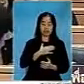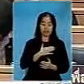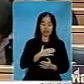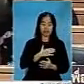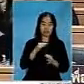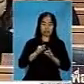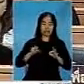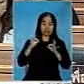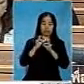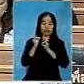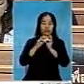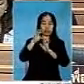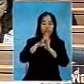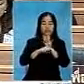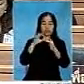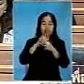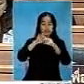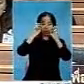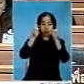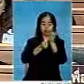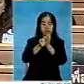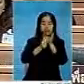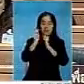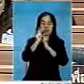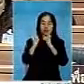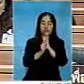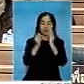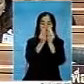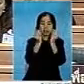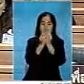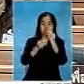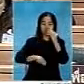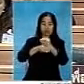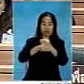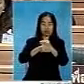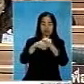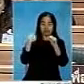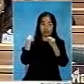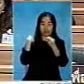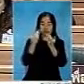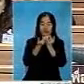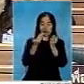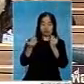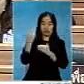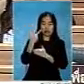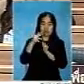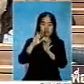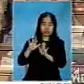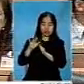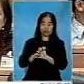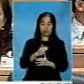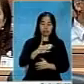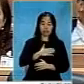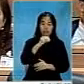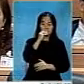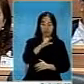ระของการแก้ไขรัฐธรรมนูญเพิ่มเติมทั้ง3ฉบับเนี่ยนะครับก็อยากจะยืนยัน